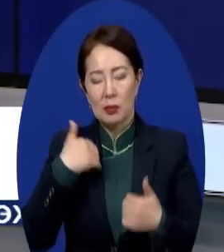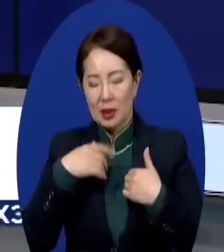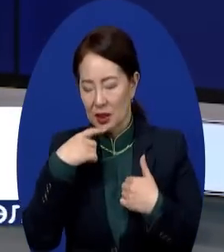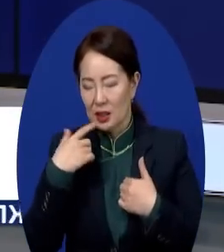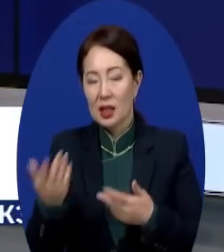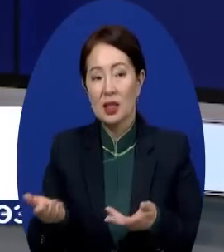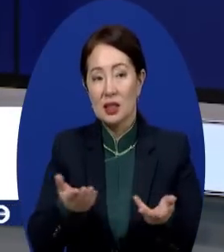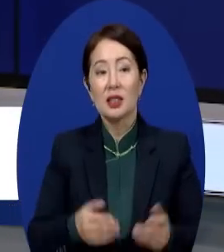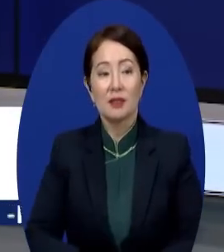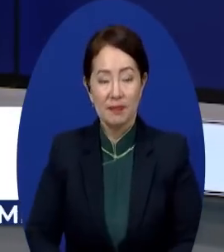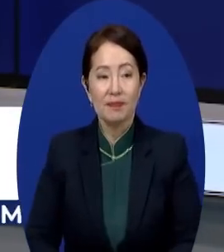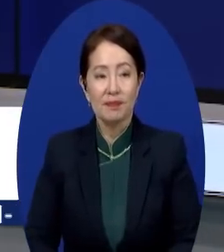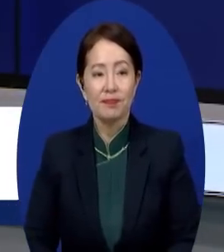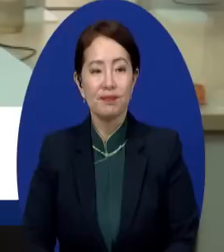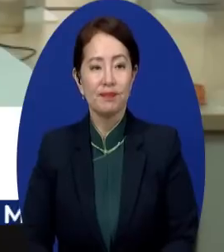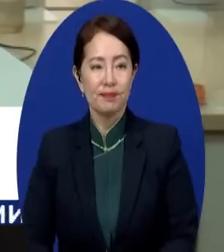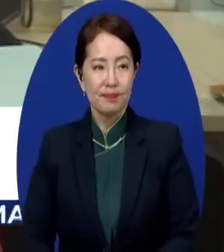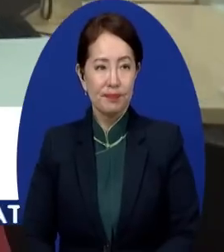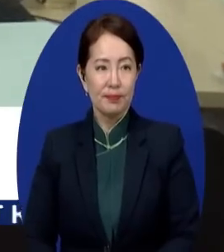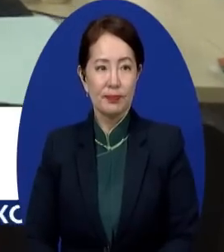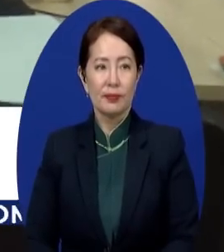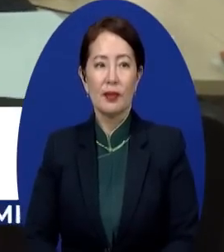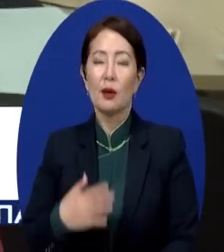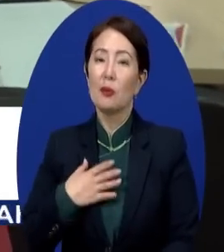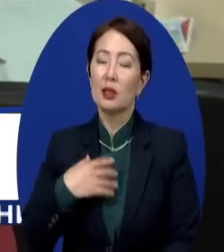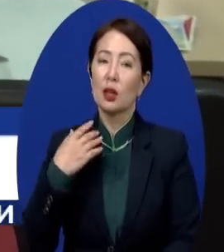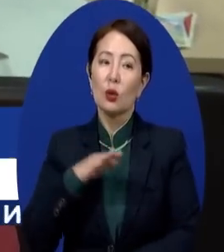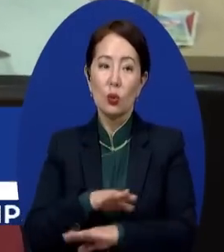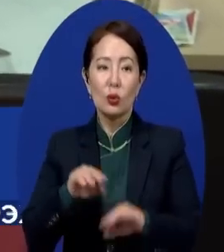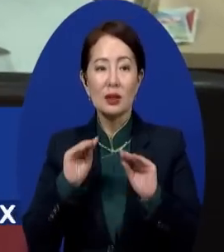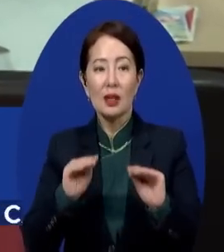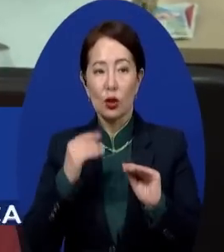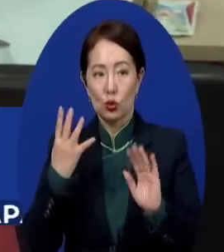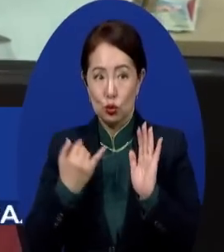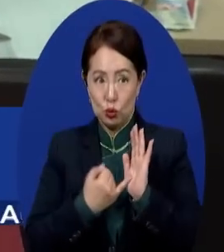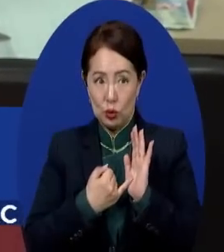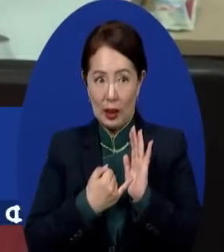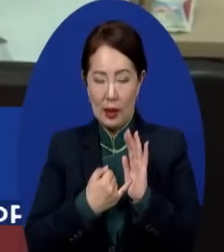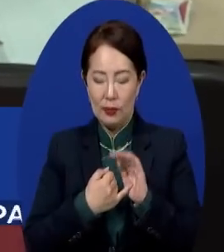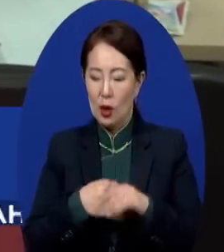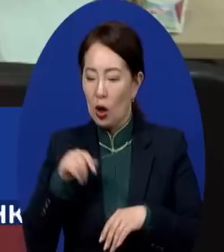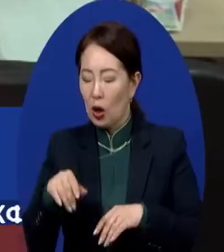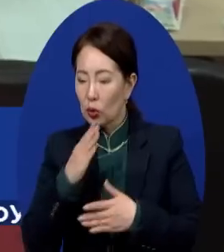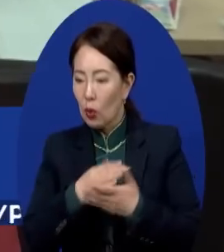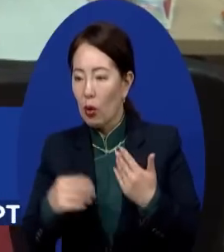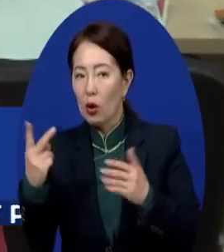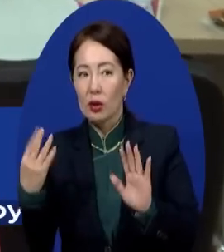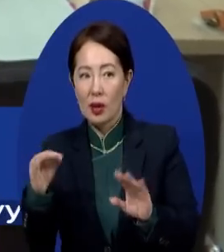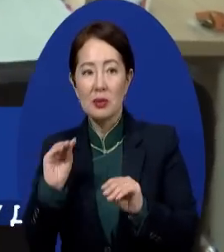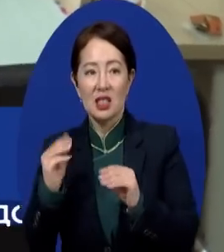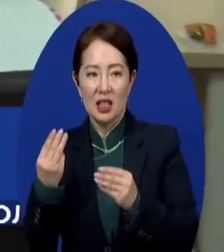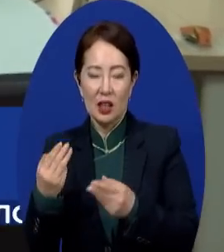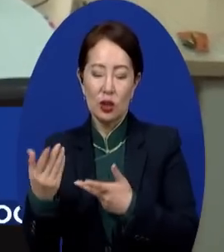одоо илэрхийлж илээ. Манайх 46 хүмүүстэй. Тэгээ одоогор бол 28 хүмүүс алдсан. Ямар ямар